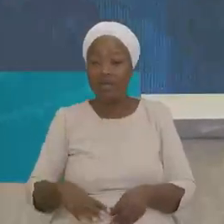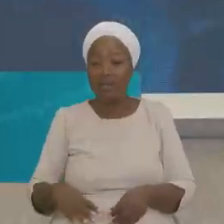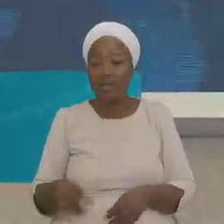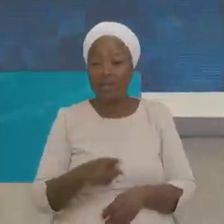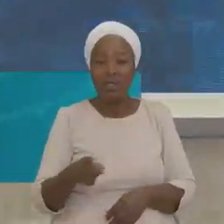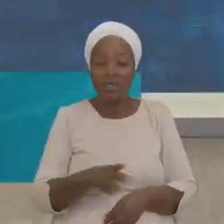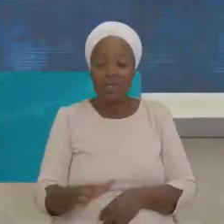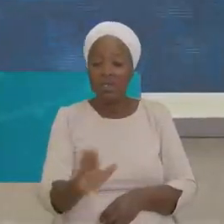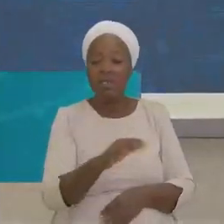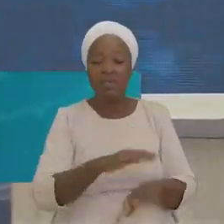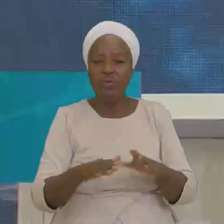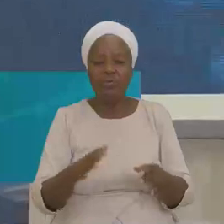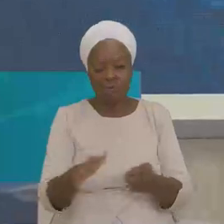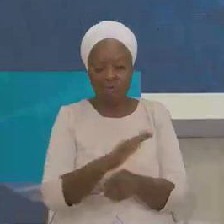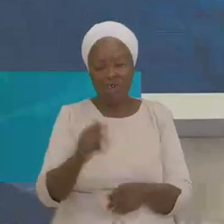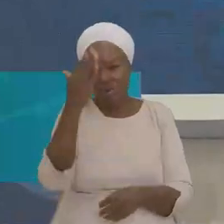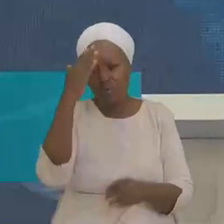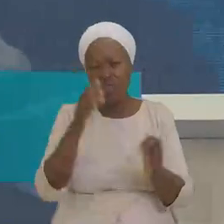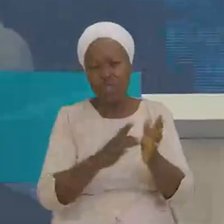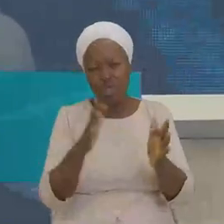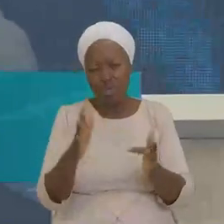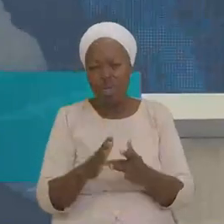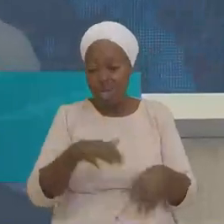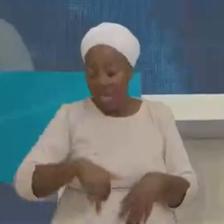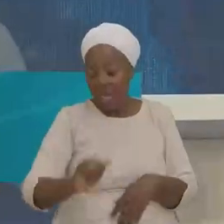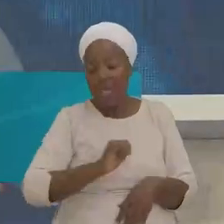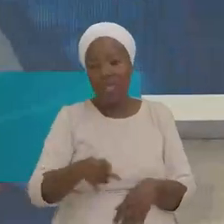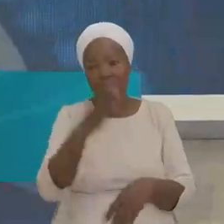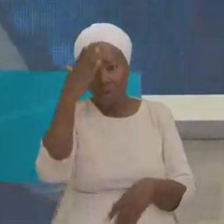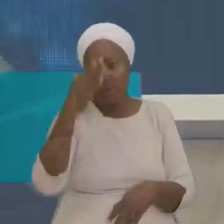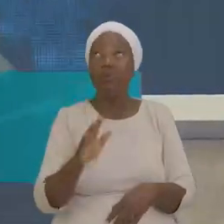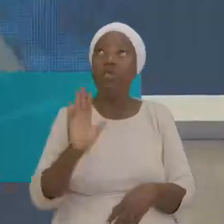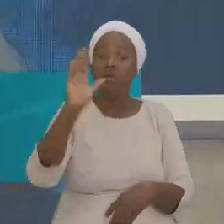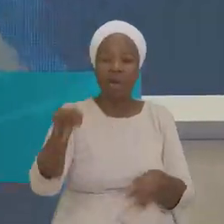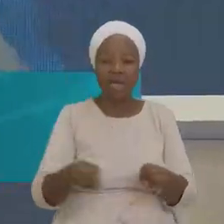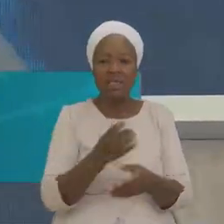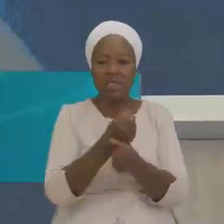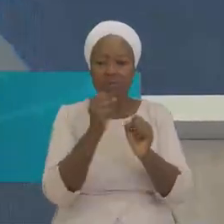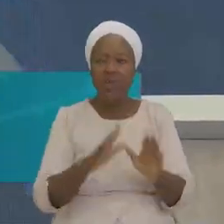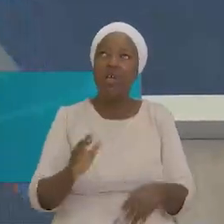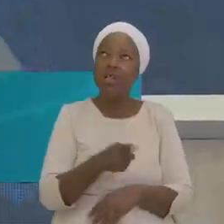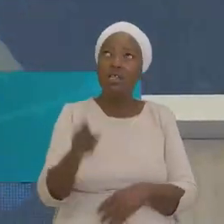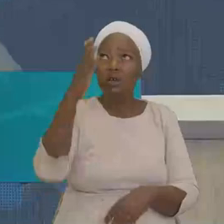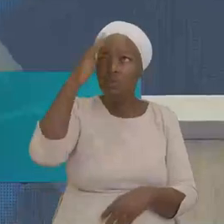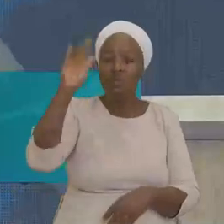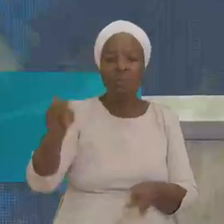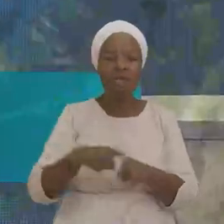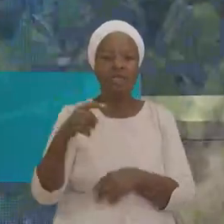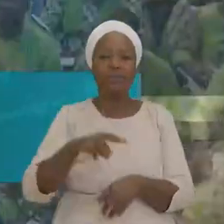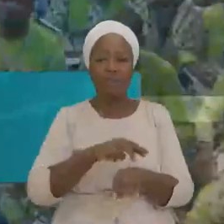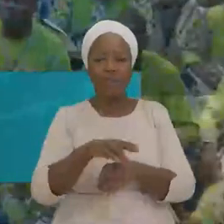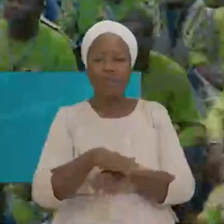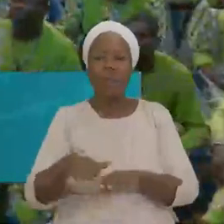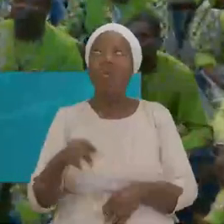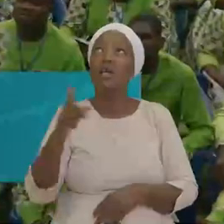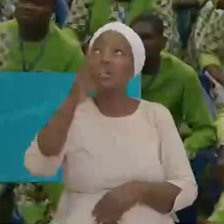Tous ceux qui étaient avec Christ, ils ne connaissaient pas pleinement Christ. Oui, ils le savaient comme, le connaissaient comme